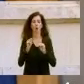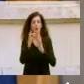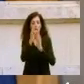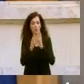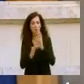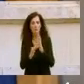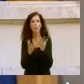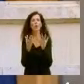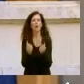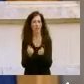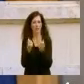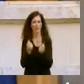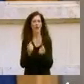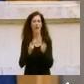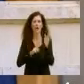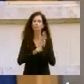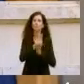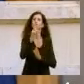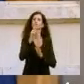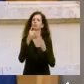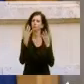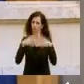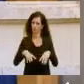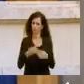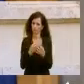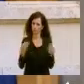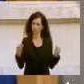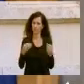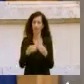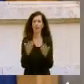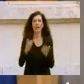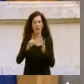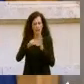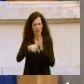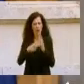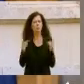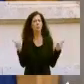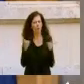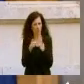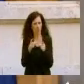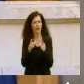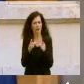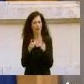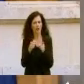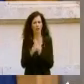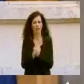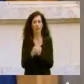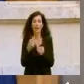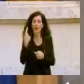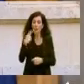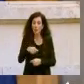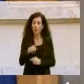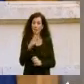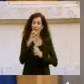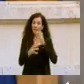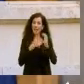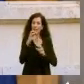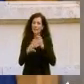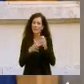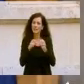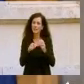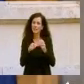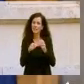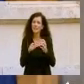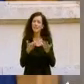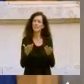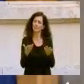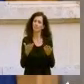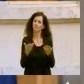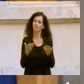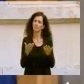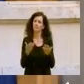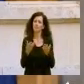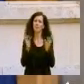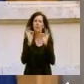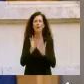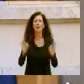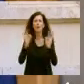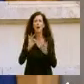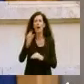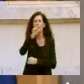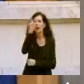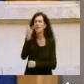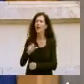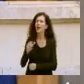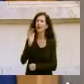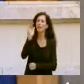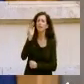riguardano anche il breve periodo però questa crisi deve essere anche l'occasione per disegnare il paese che vogliamo per